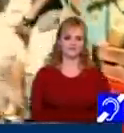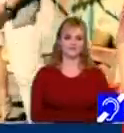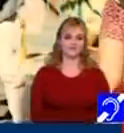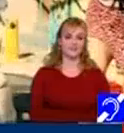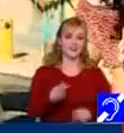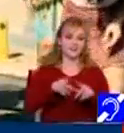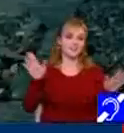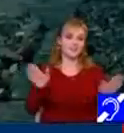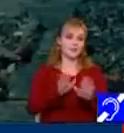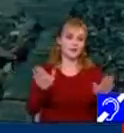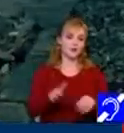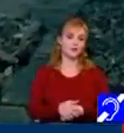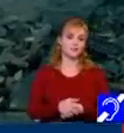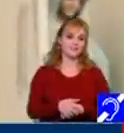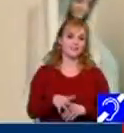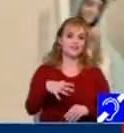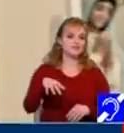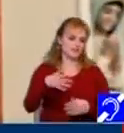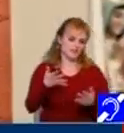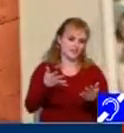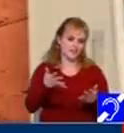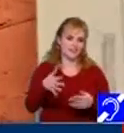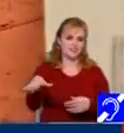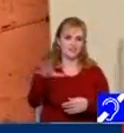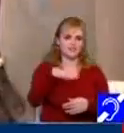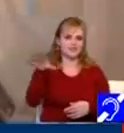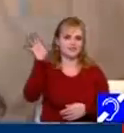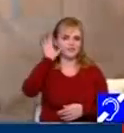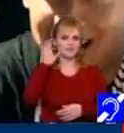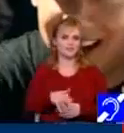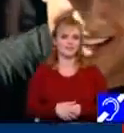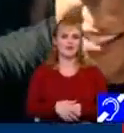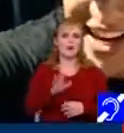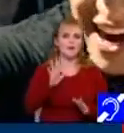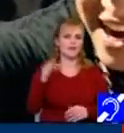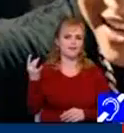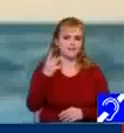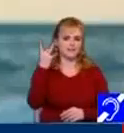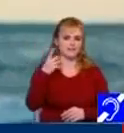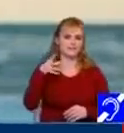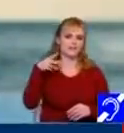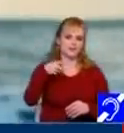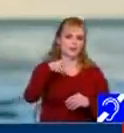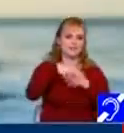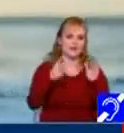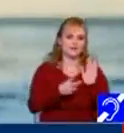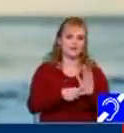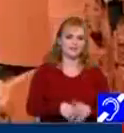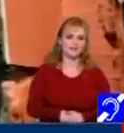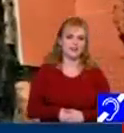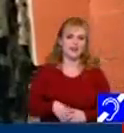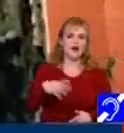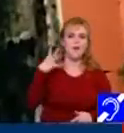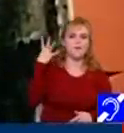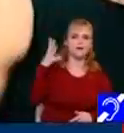O melodie pe care cu siguranță ați ascultat-o de bunăvoie sau întâmplător măcar o dată în 2017. Cu peste